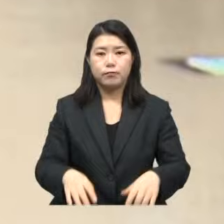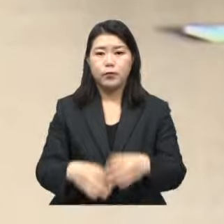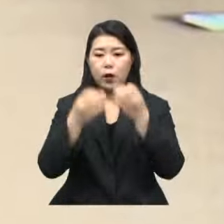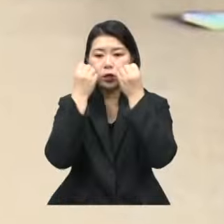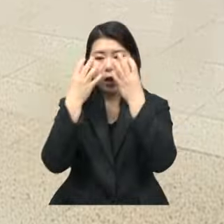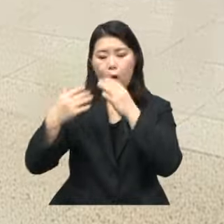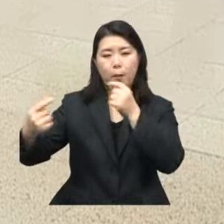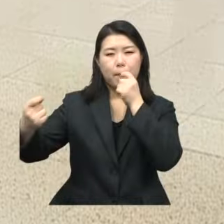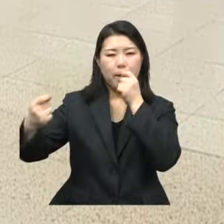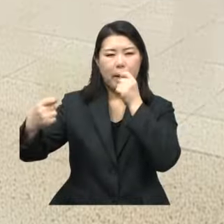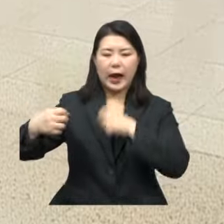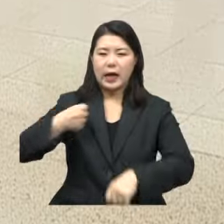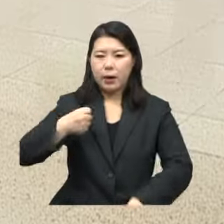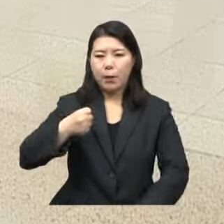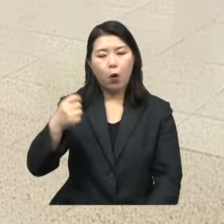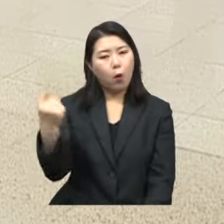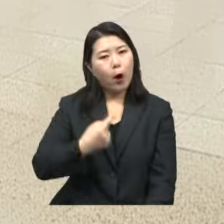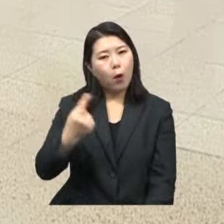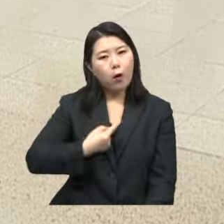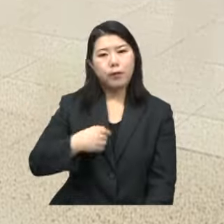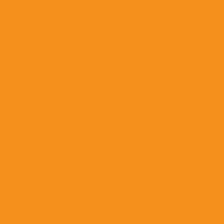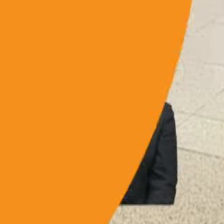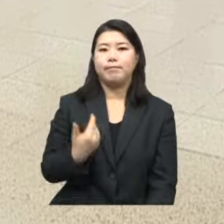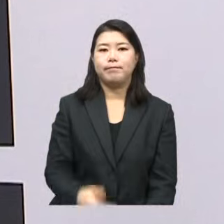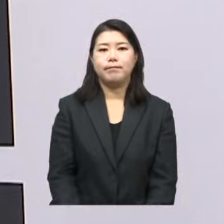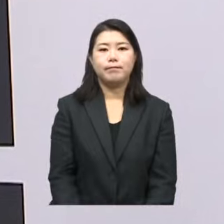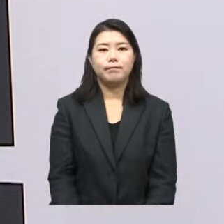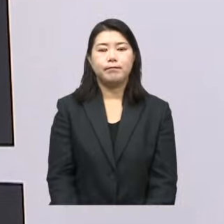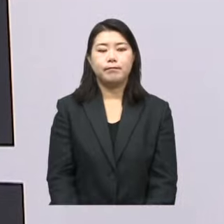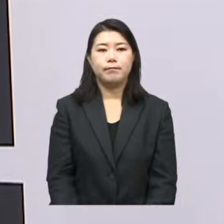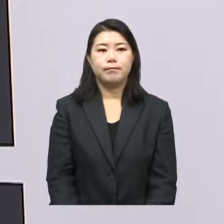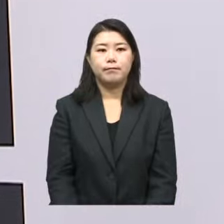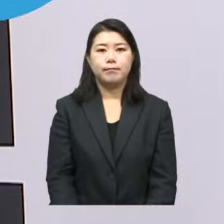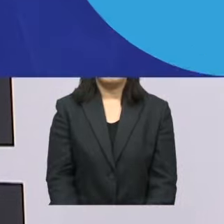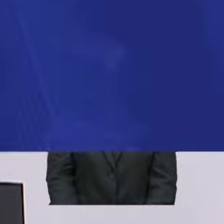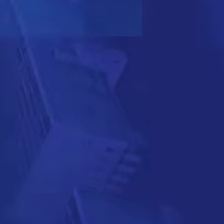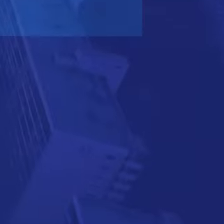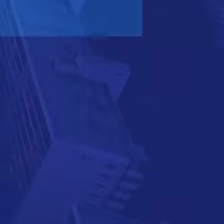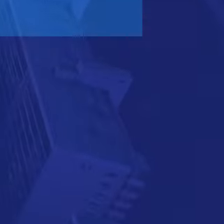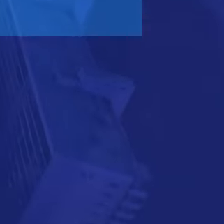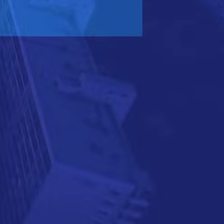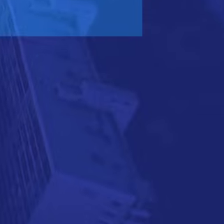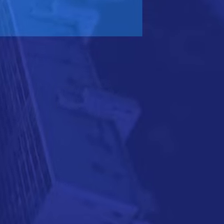보수의 바람을 불러일으킬지 주목됩니다. 딜라이브 뉴스 윤지아입니다.